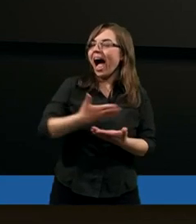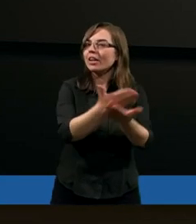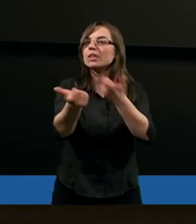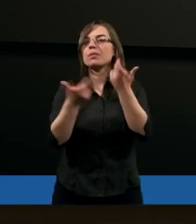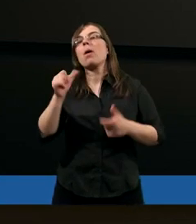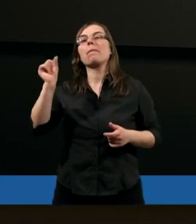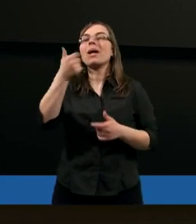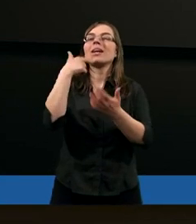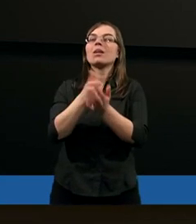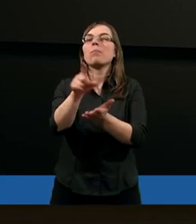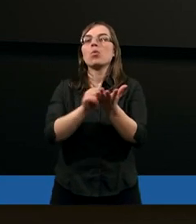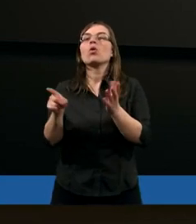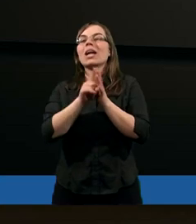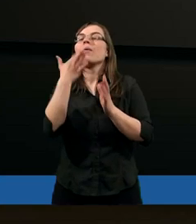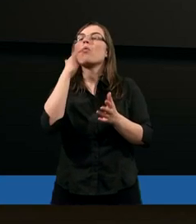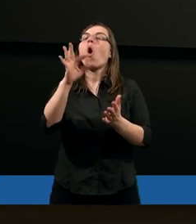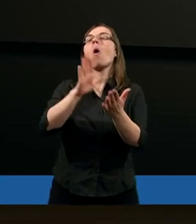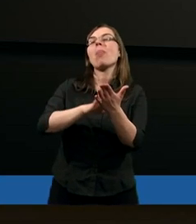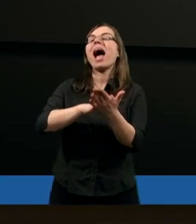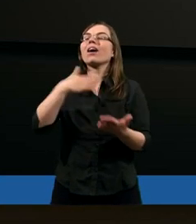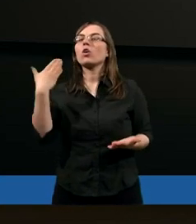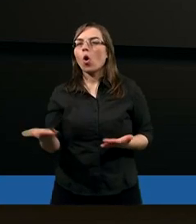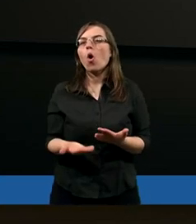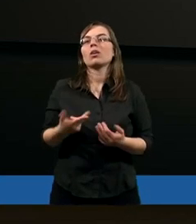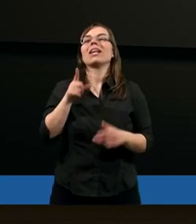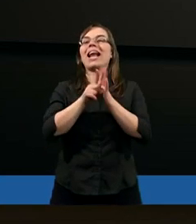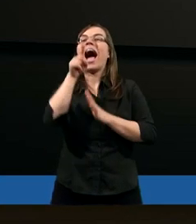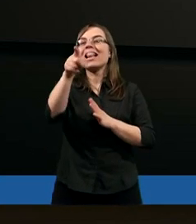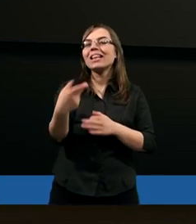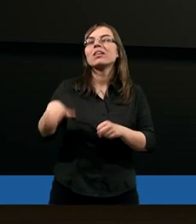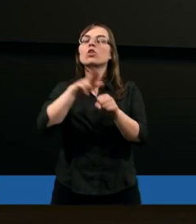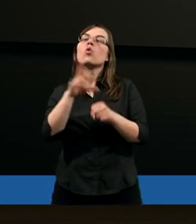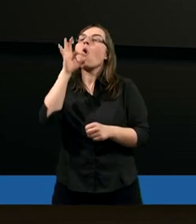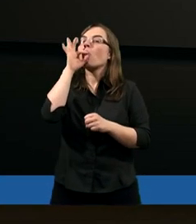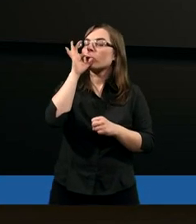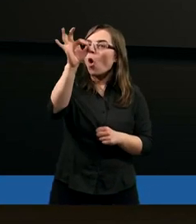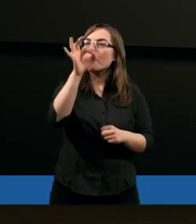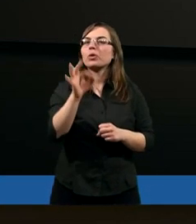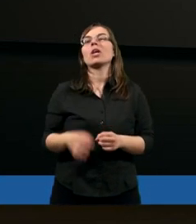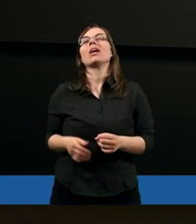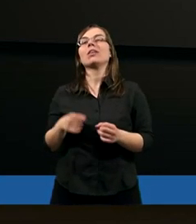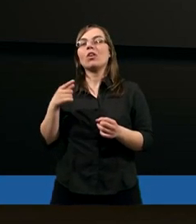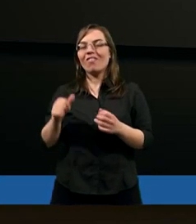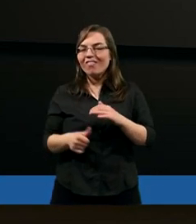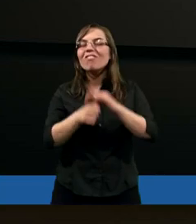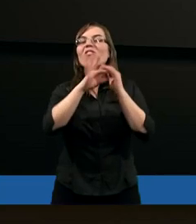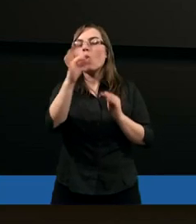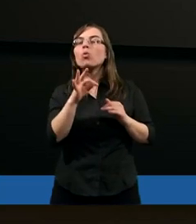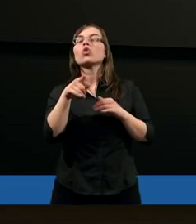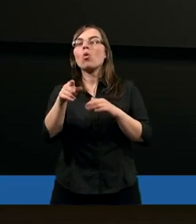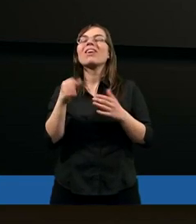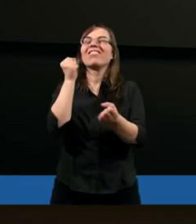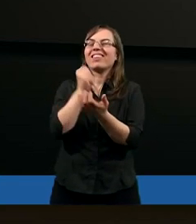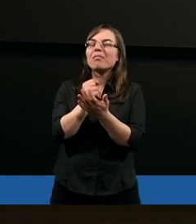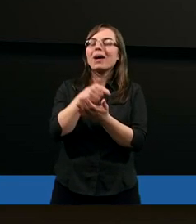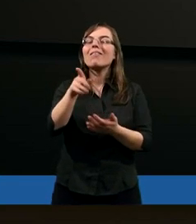rozdział pierwszego listu Piotra mówi także o nagrodach dla tych, którzy dobrze funkcjonują właśnie w